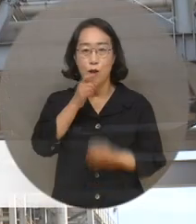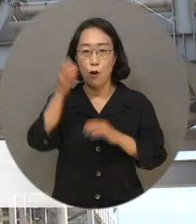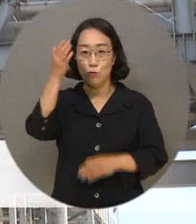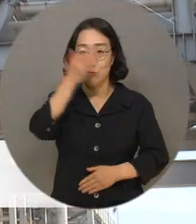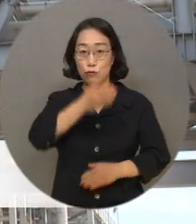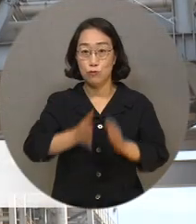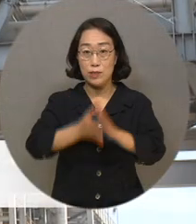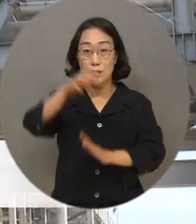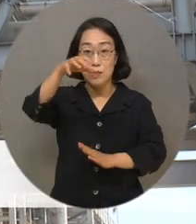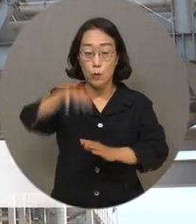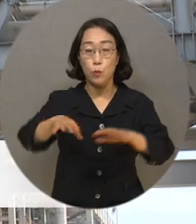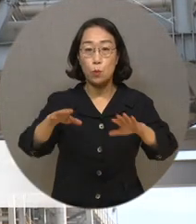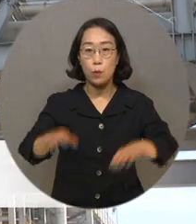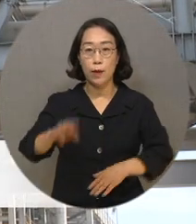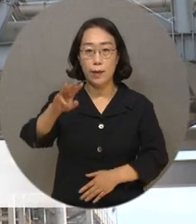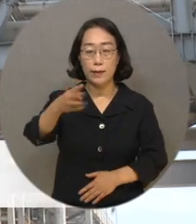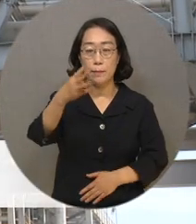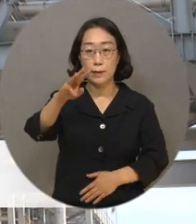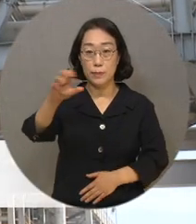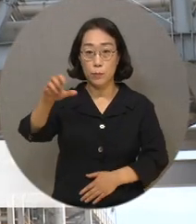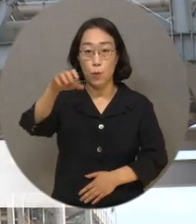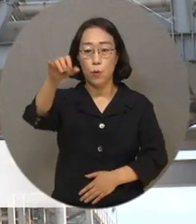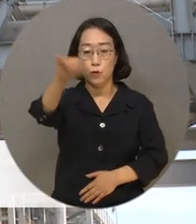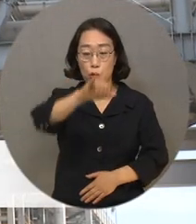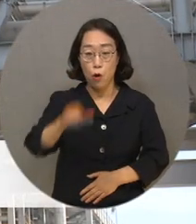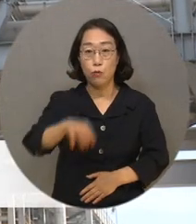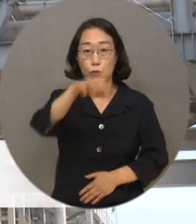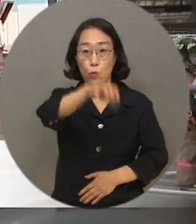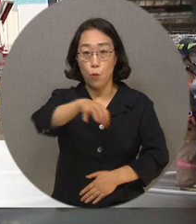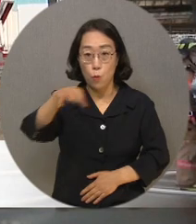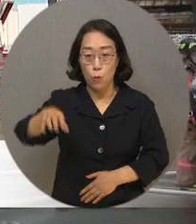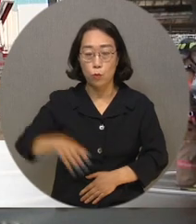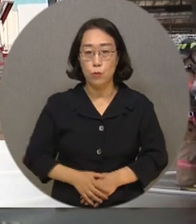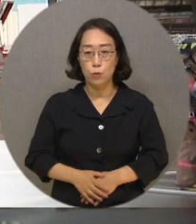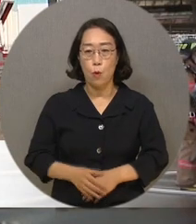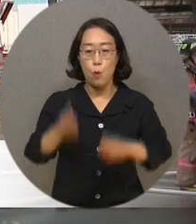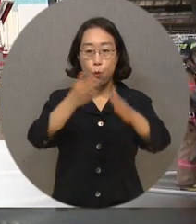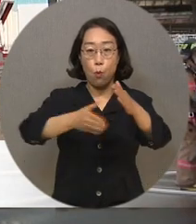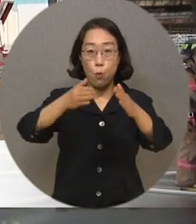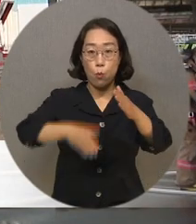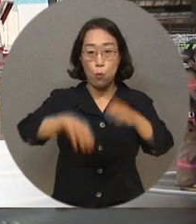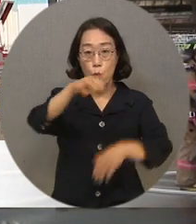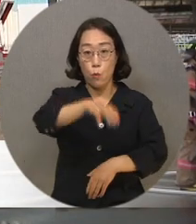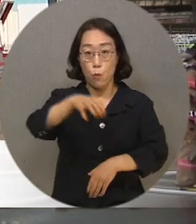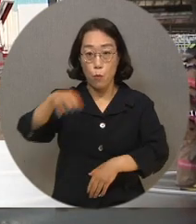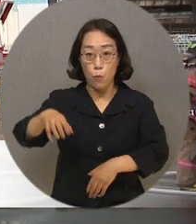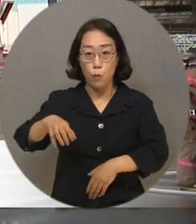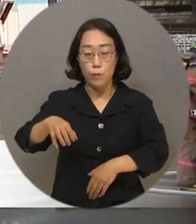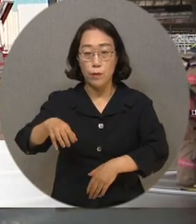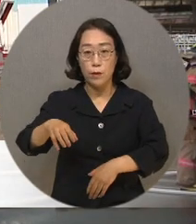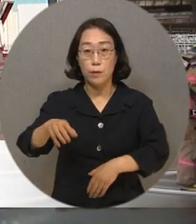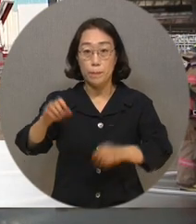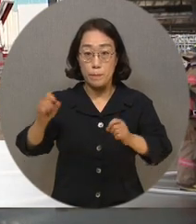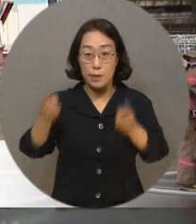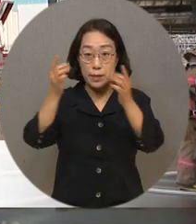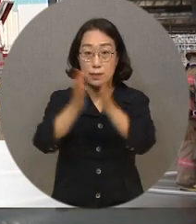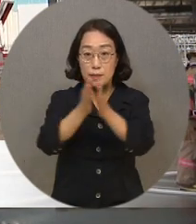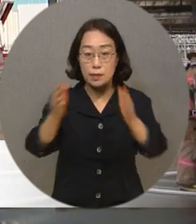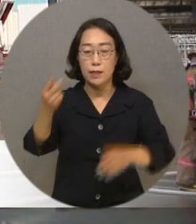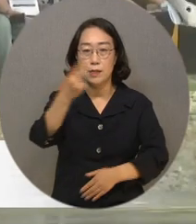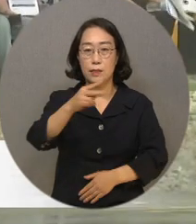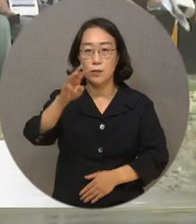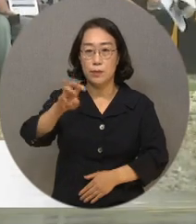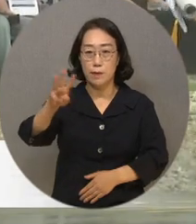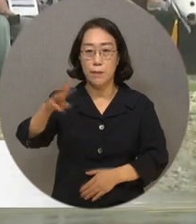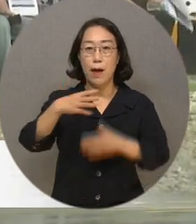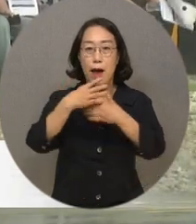여수시는 올해 335개 전국 지자체와 공공기관에서 실시되는 2023년